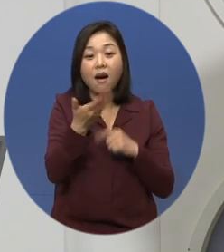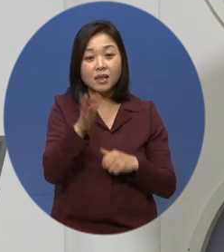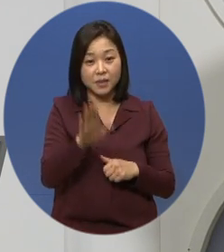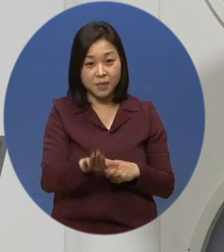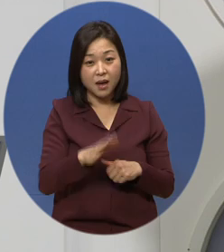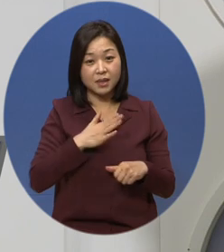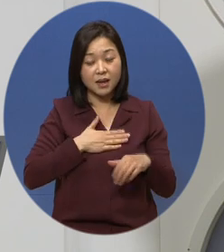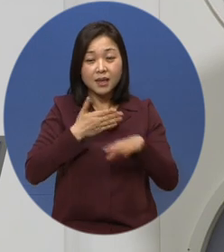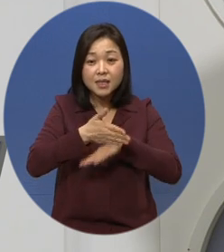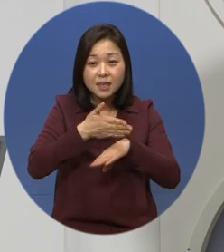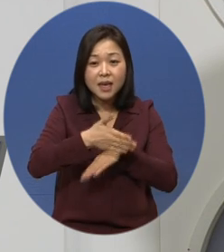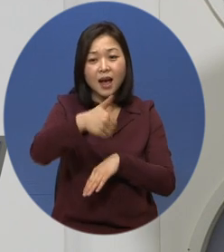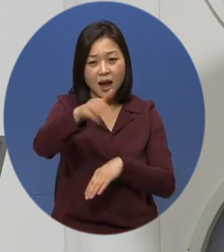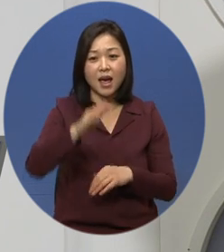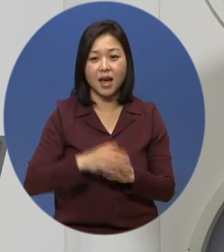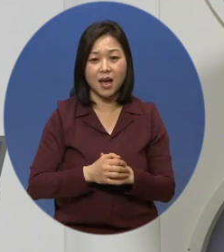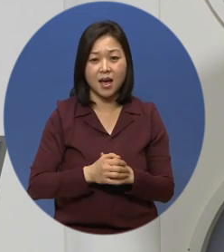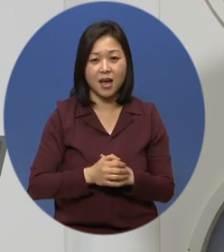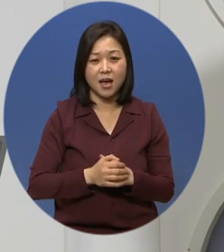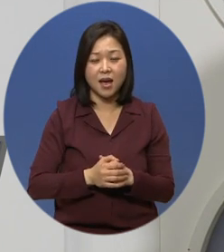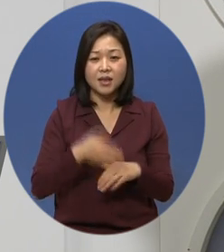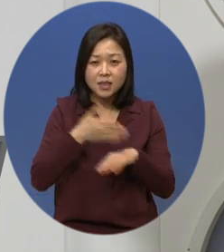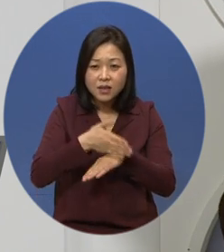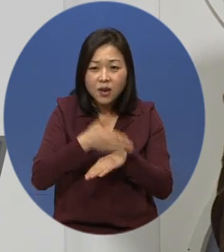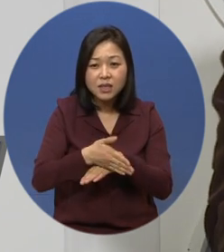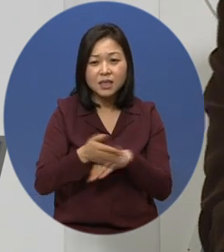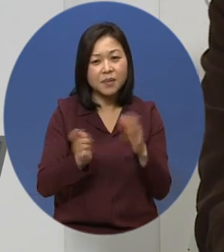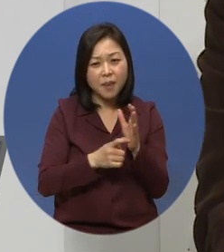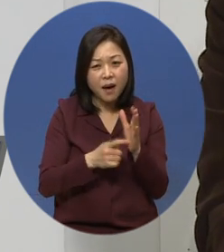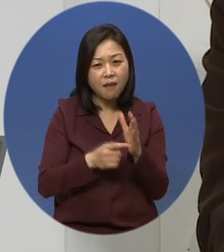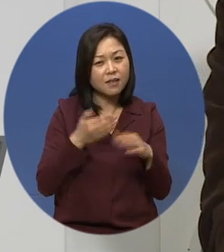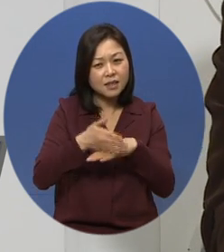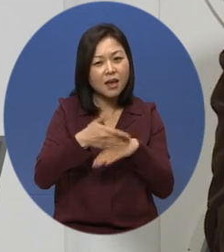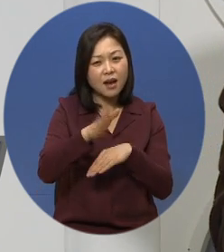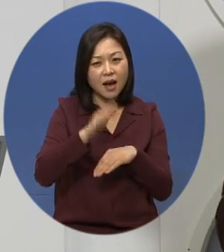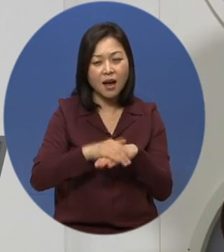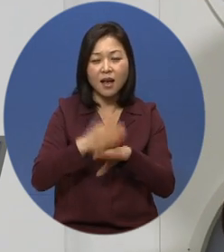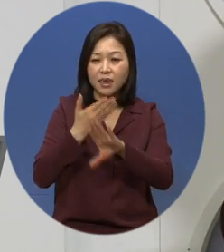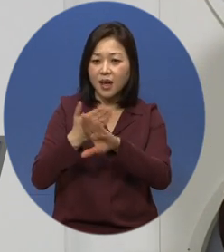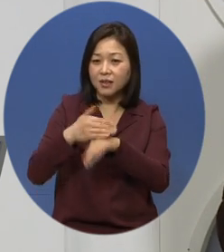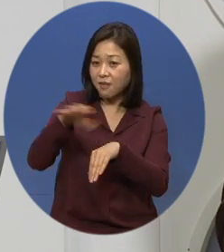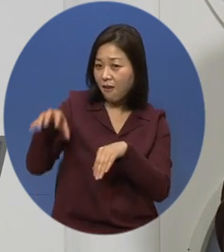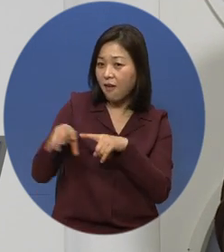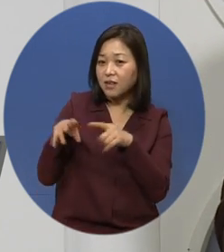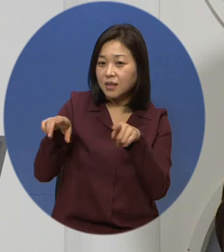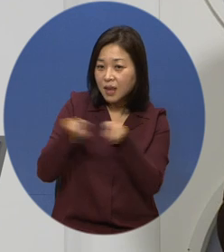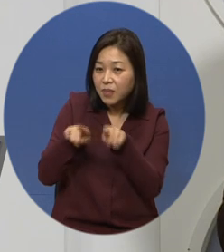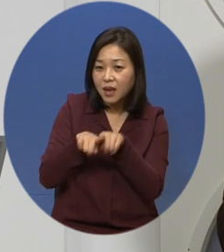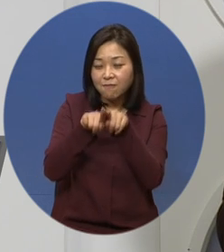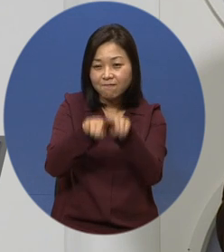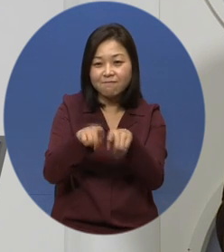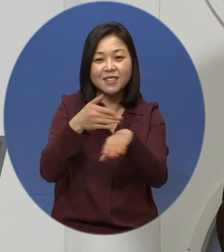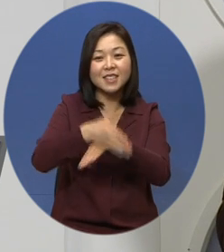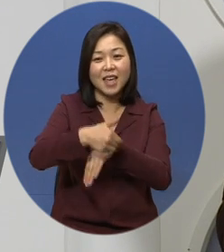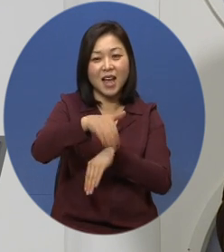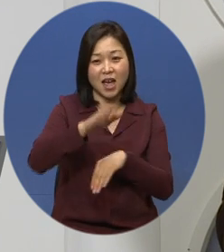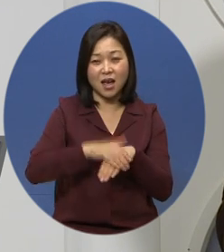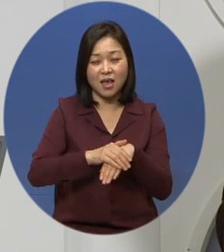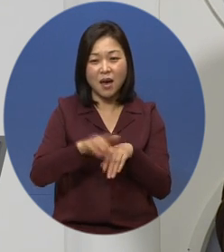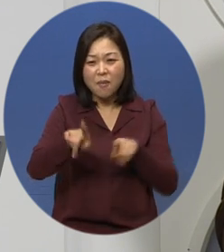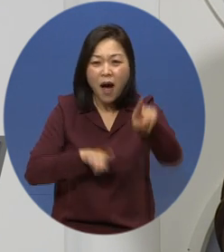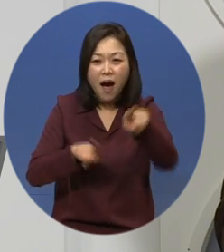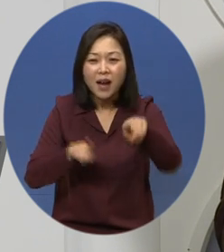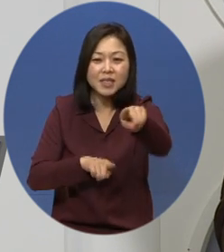느리게 갈아 좀 느리게 가라 어 주변 사람들하고 느리게 가라 너무 앞서서